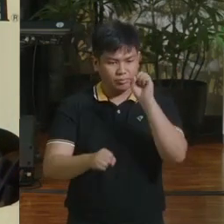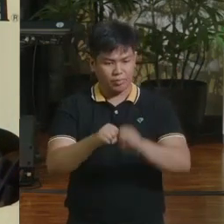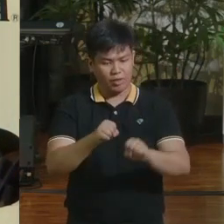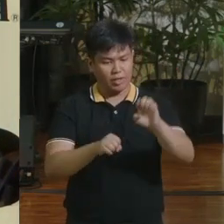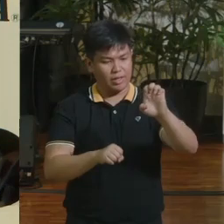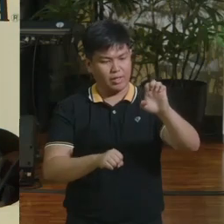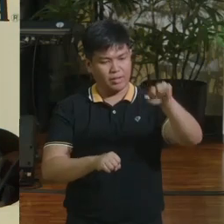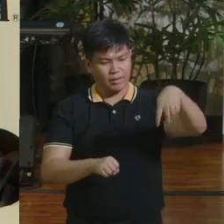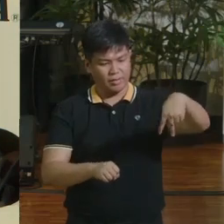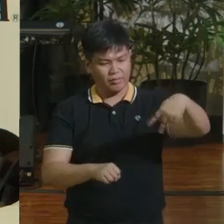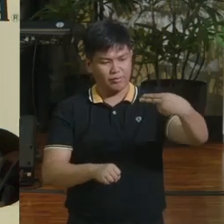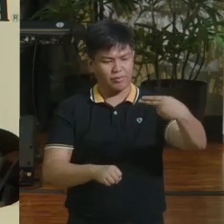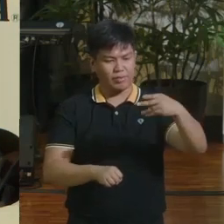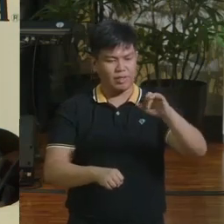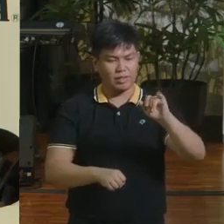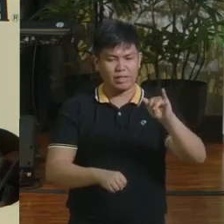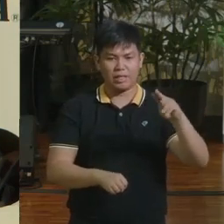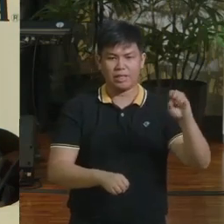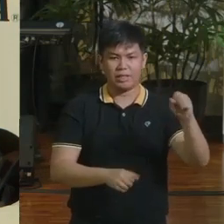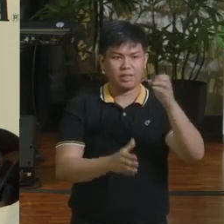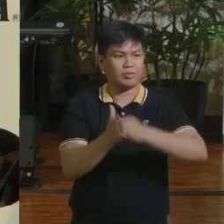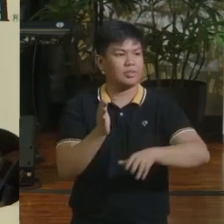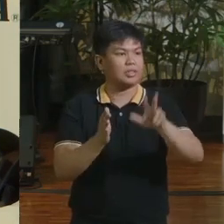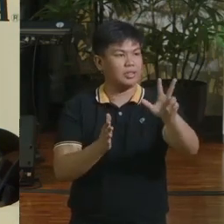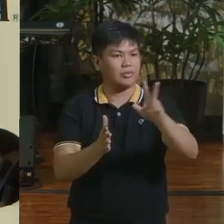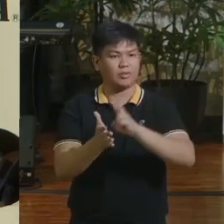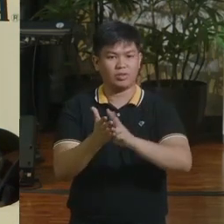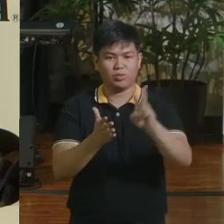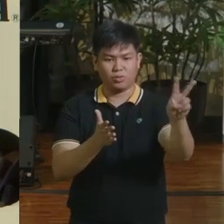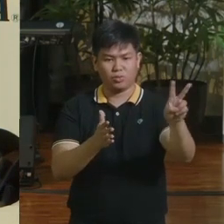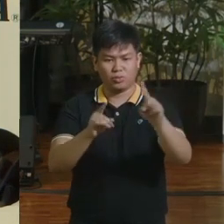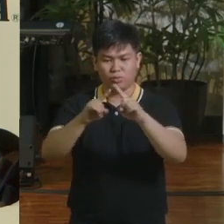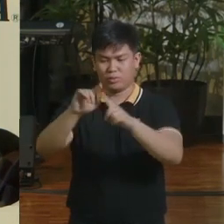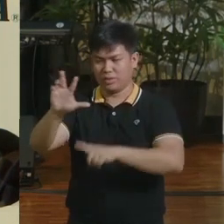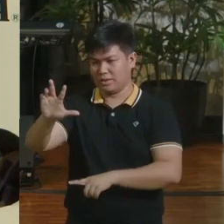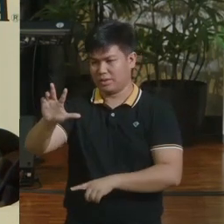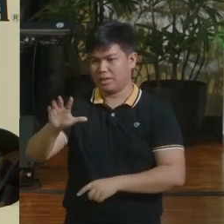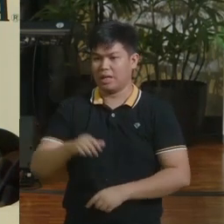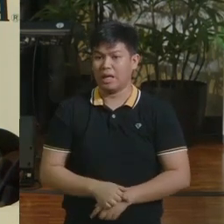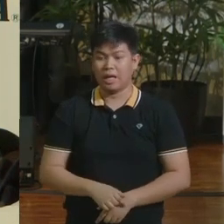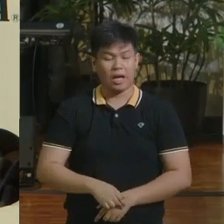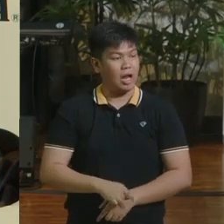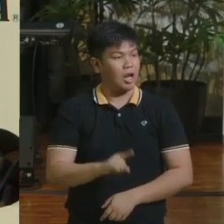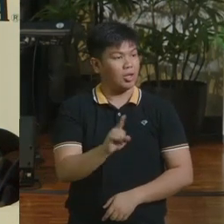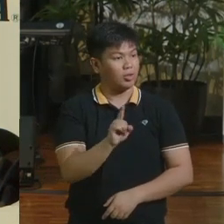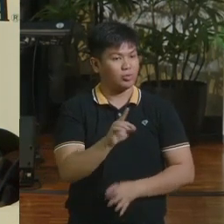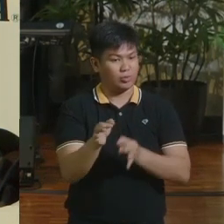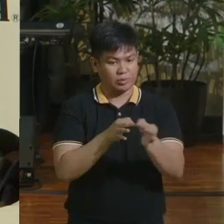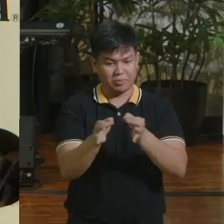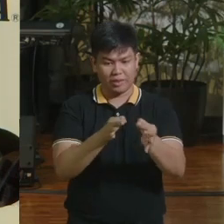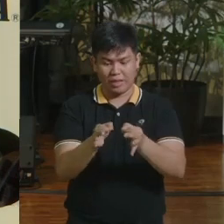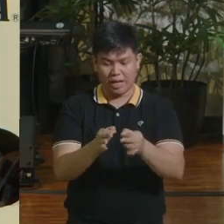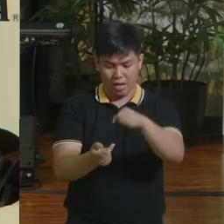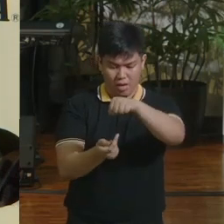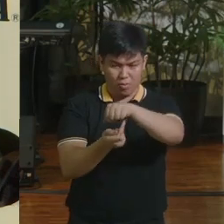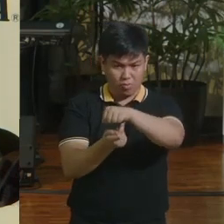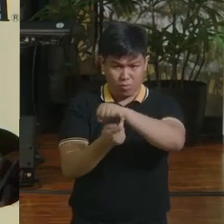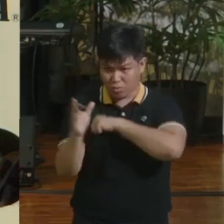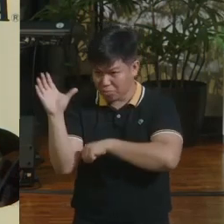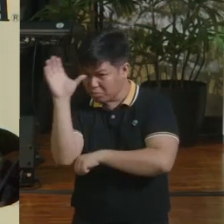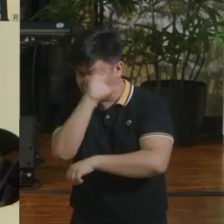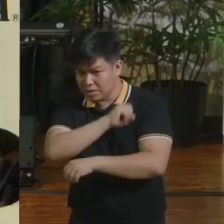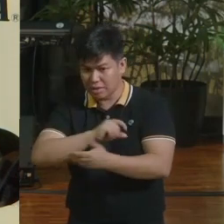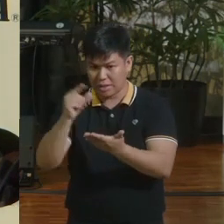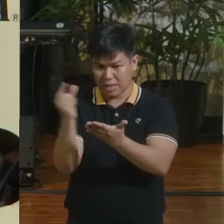Ephesians 3, verses 2 and 3, kanyang ipinapaliwanag yung mystery of the